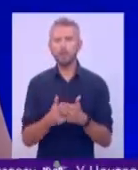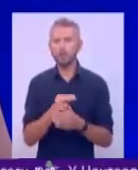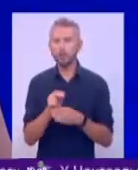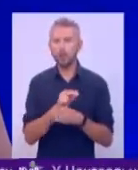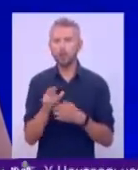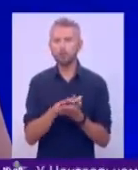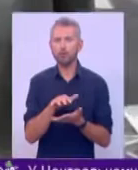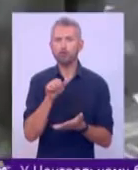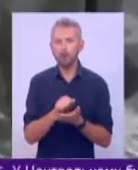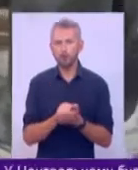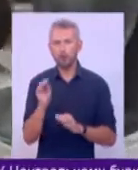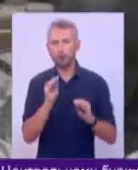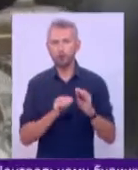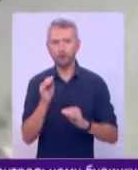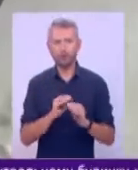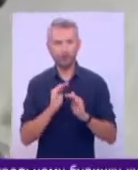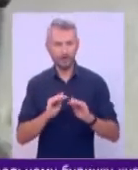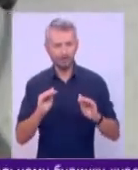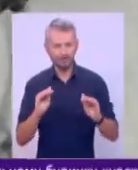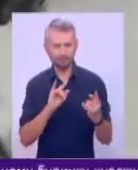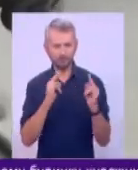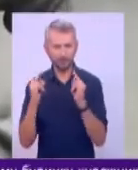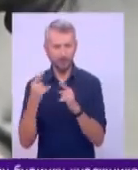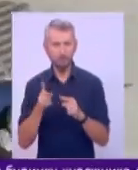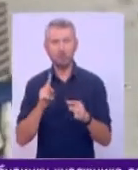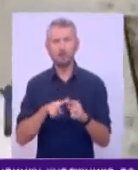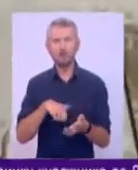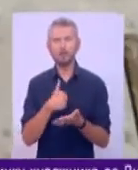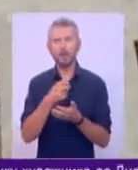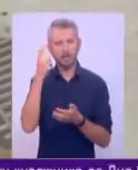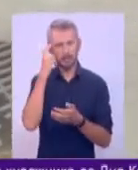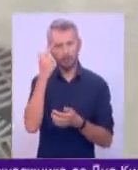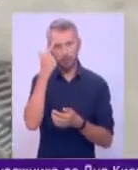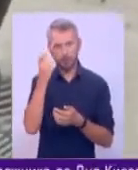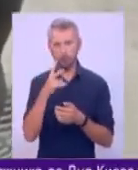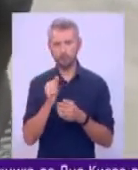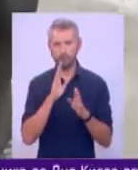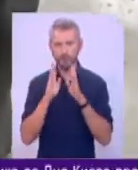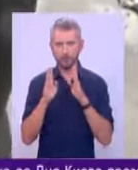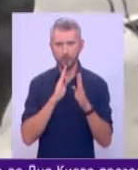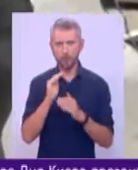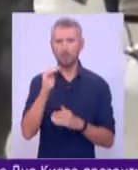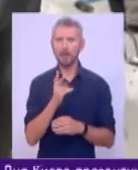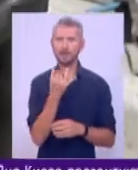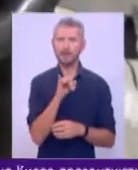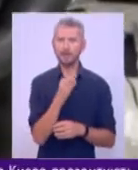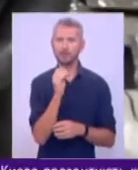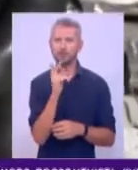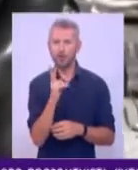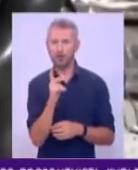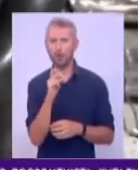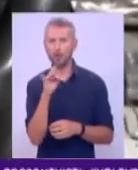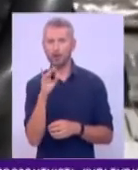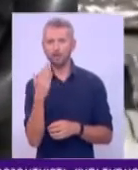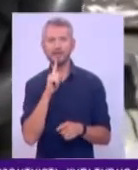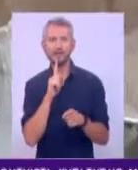пошкоджену вандалами композицію із малюками. Про це мер Києва повідомив на своїй сторінці у Фейсбук. Маленький Кий, Щек, Хорив та їхня